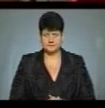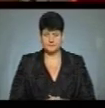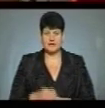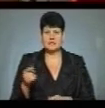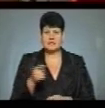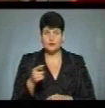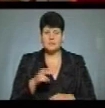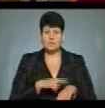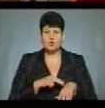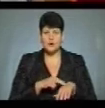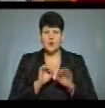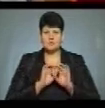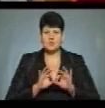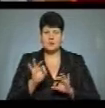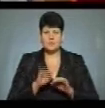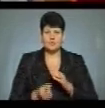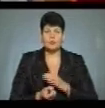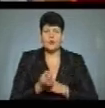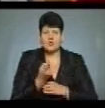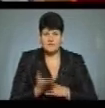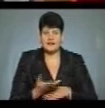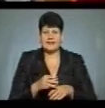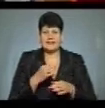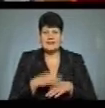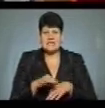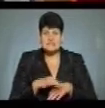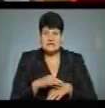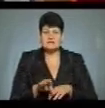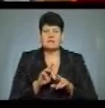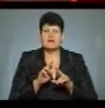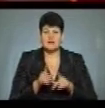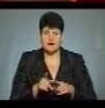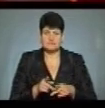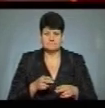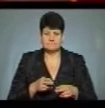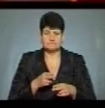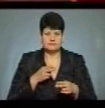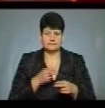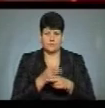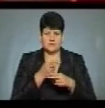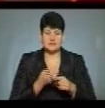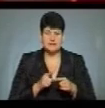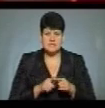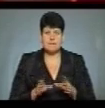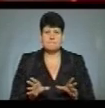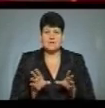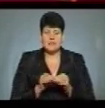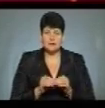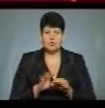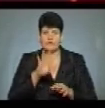Тернопільські поліцейські розповіли про прояви насильства та як йому запобігти. Так приєдналися до всеукраїнської акції проти насильства.